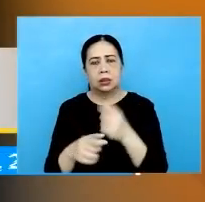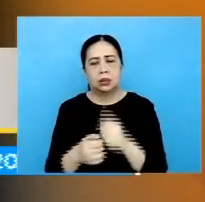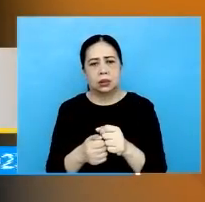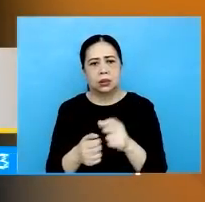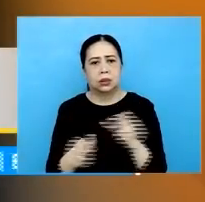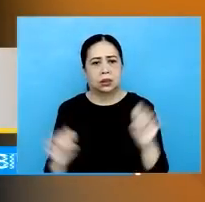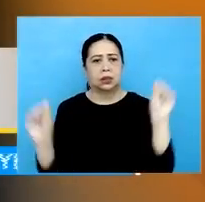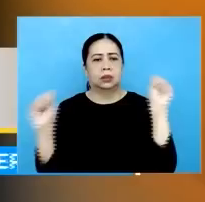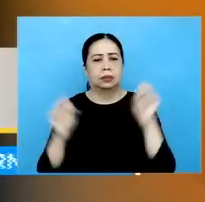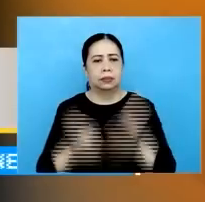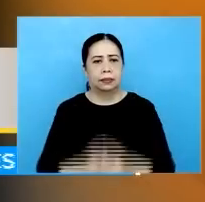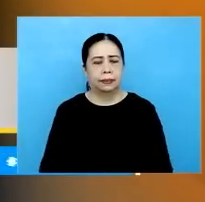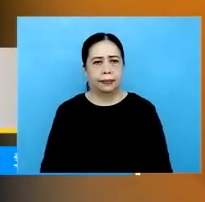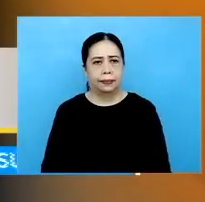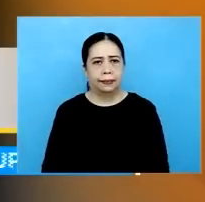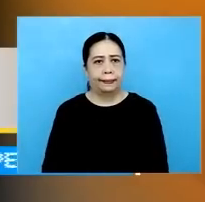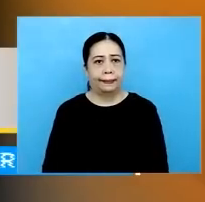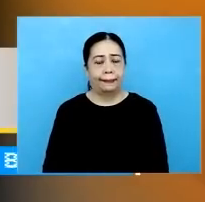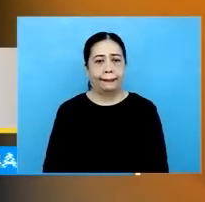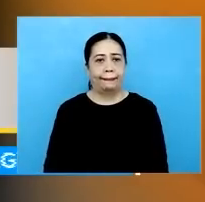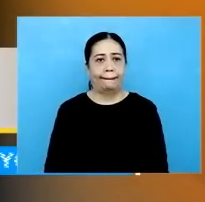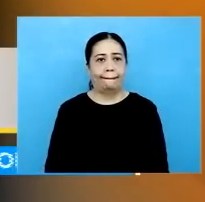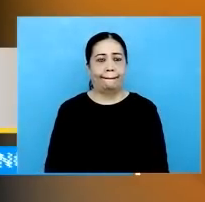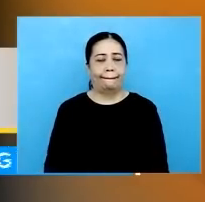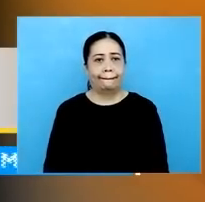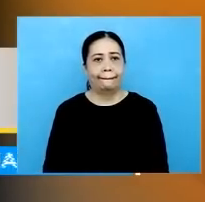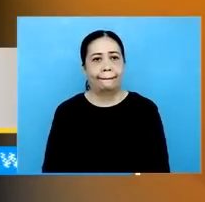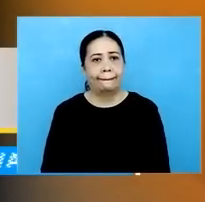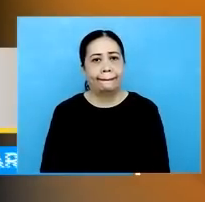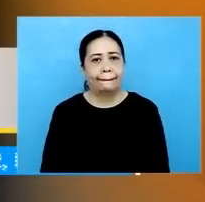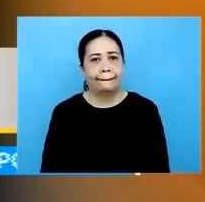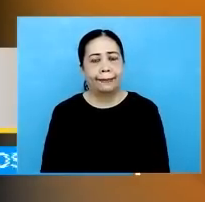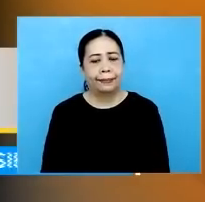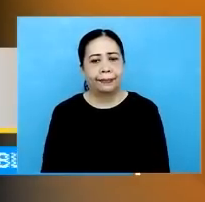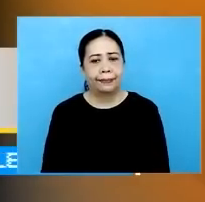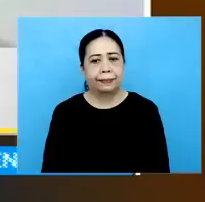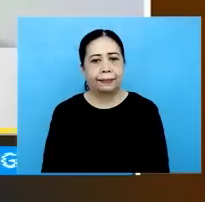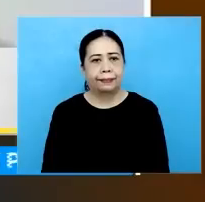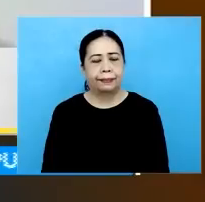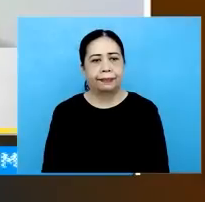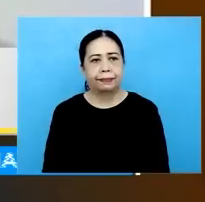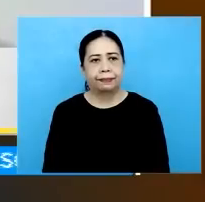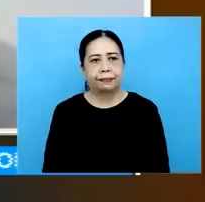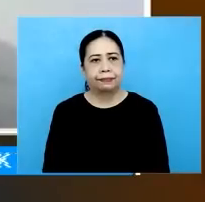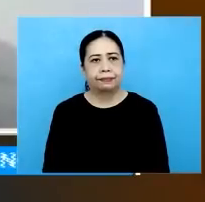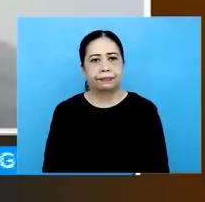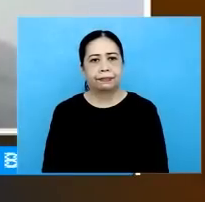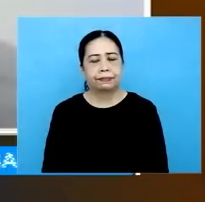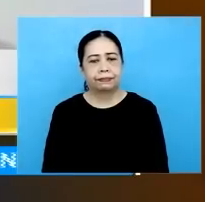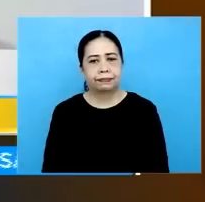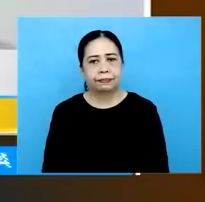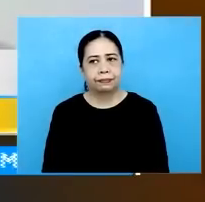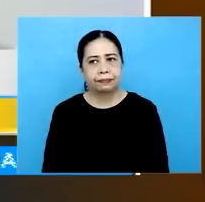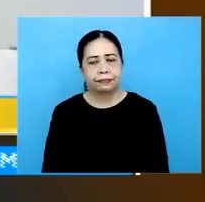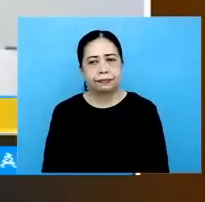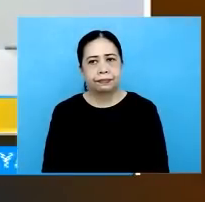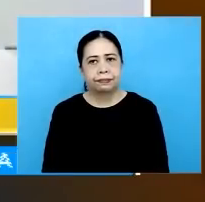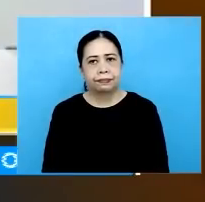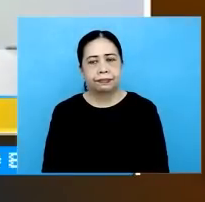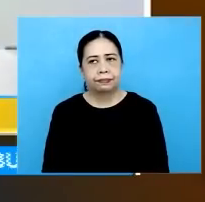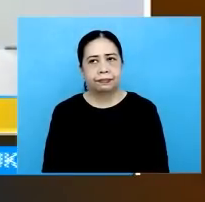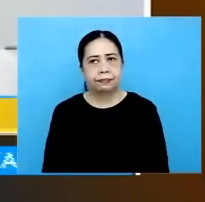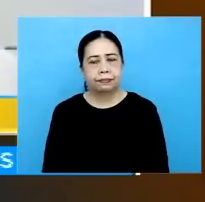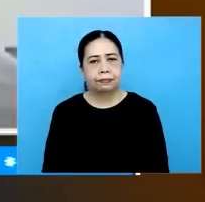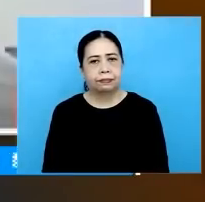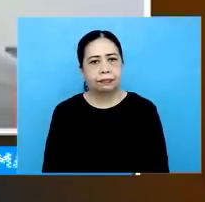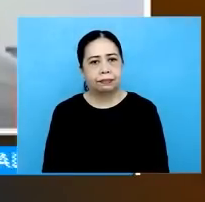nakaligtas. Yun naman pong sa nangyari sa may San Francisco, tatlong kalalakihan, aged